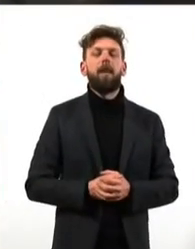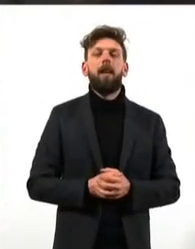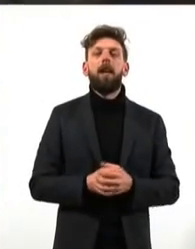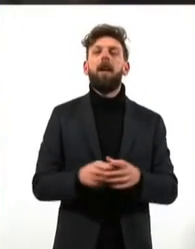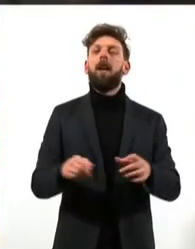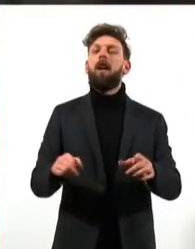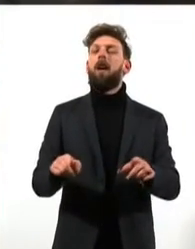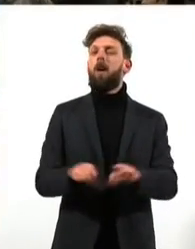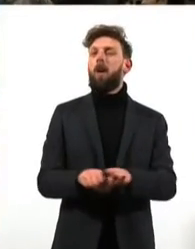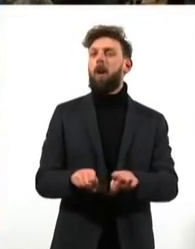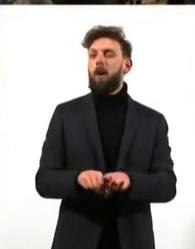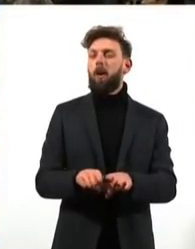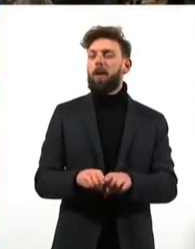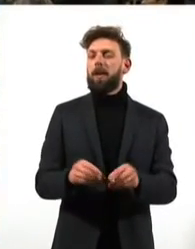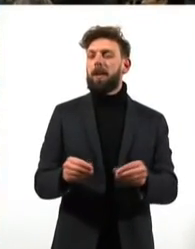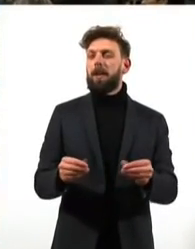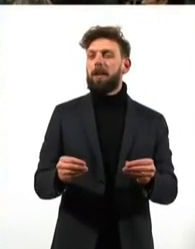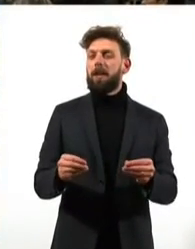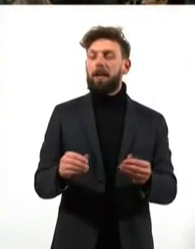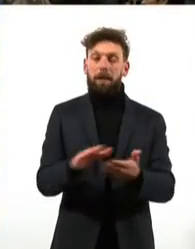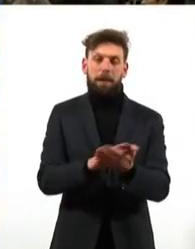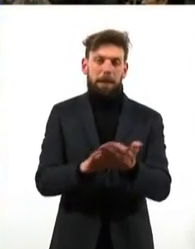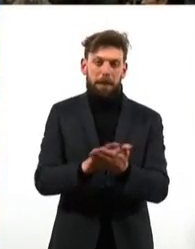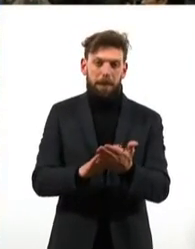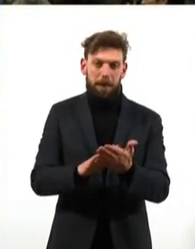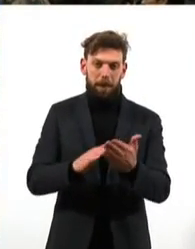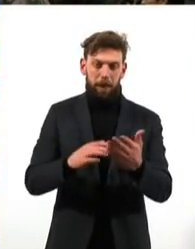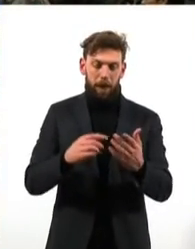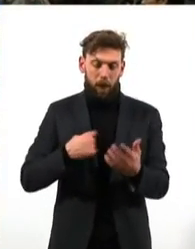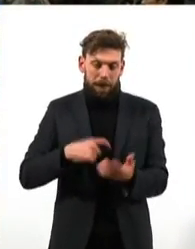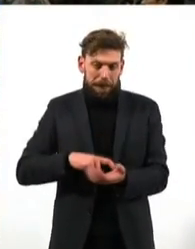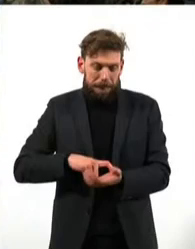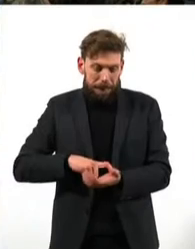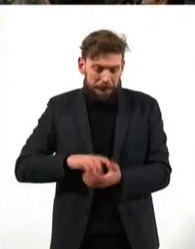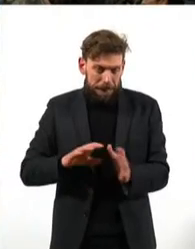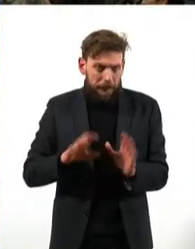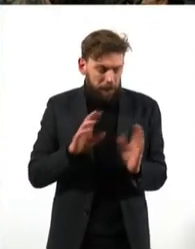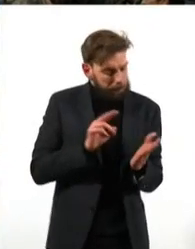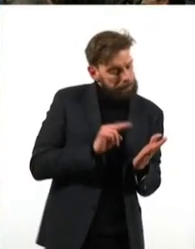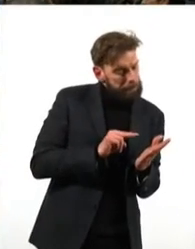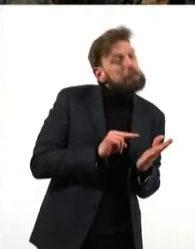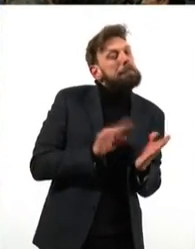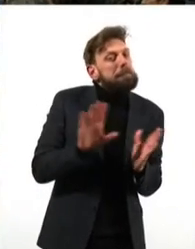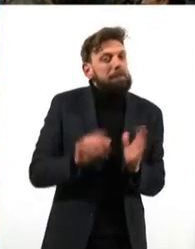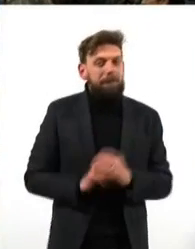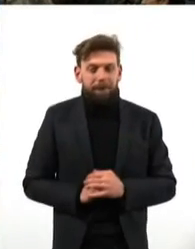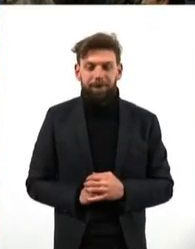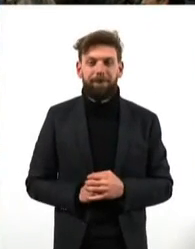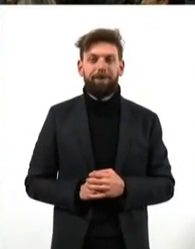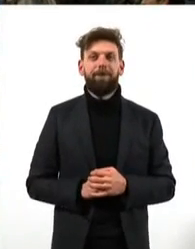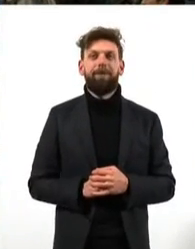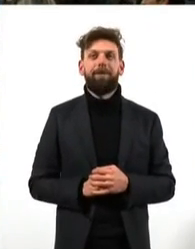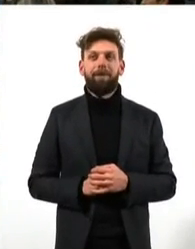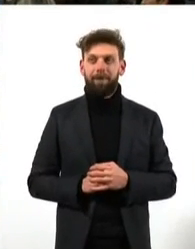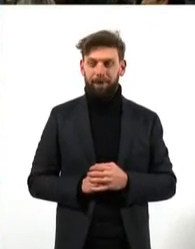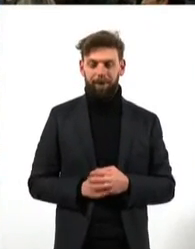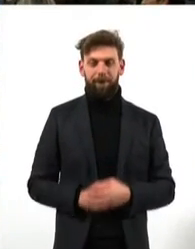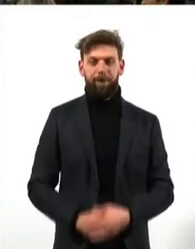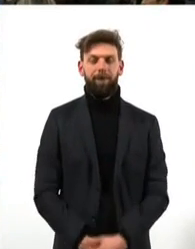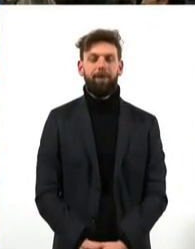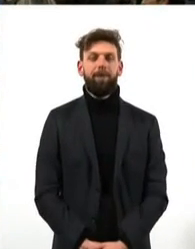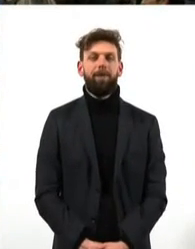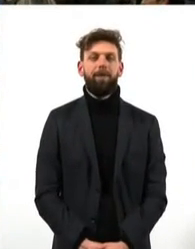Aussi, désolée, je suis un petit peu stressée.